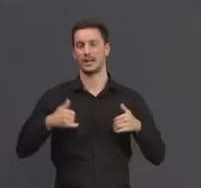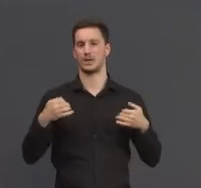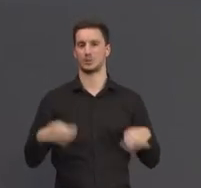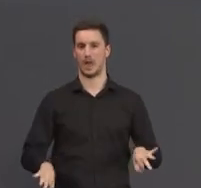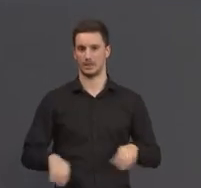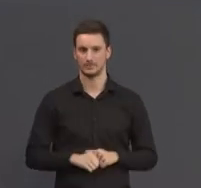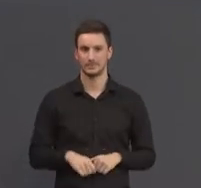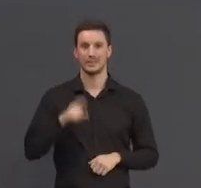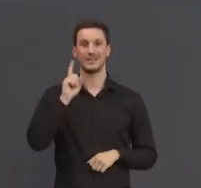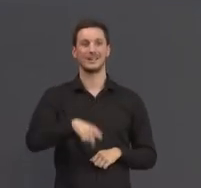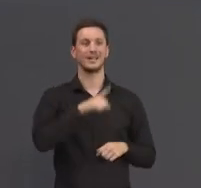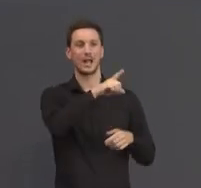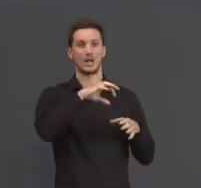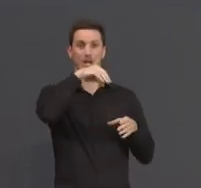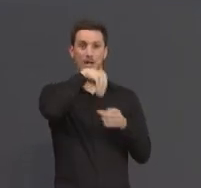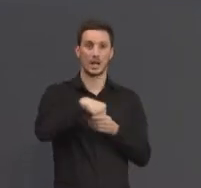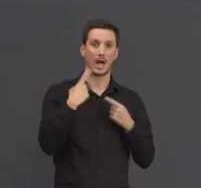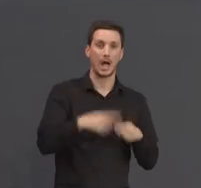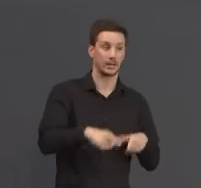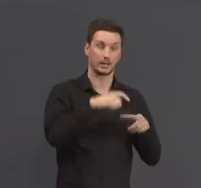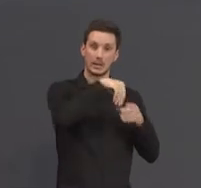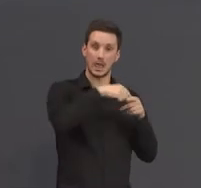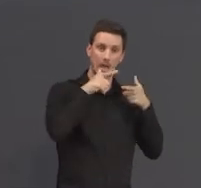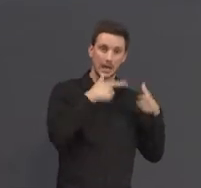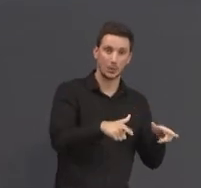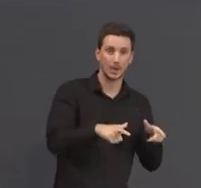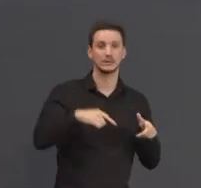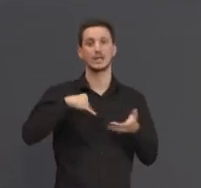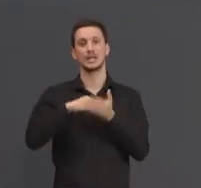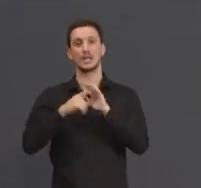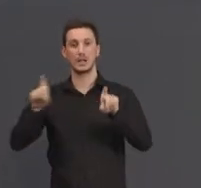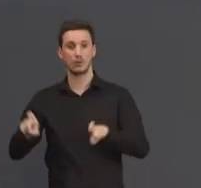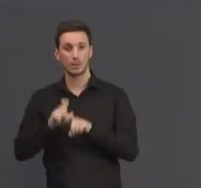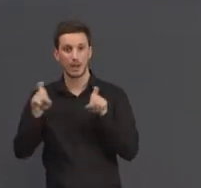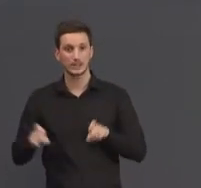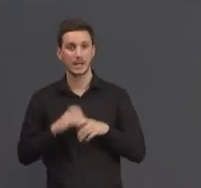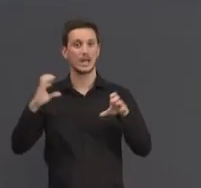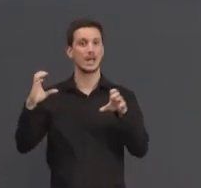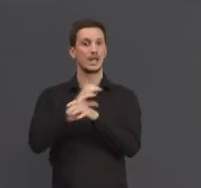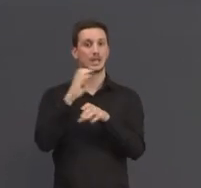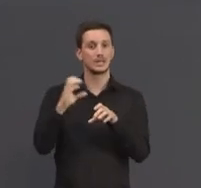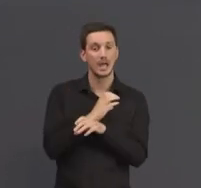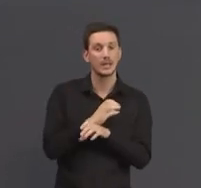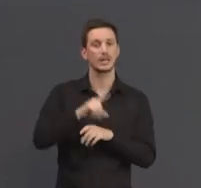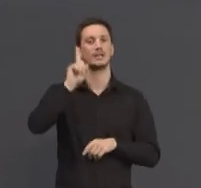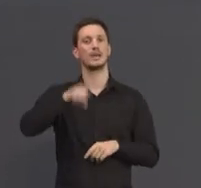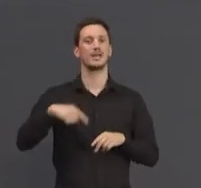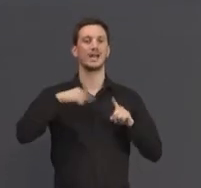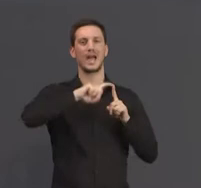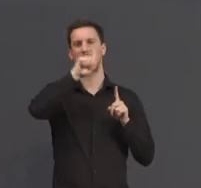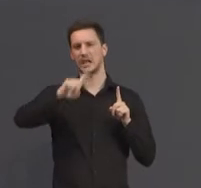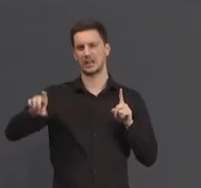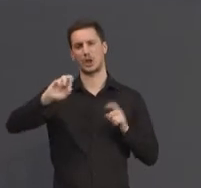Aquest camp combina elements de lingüística, enginyeria informàtica, ciència cognitiva i estadística,